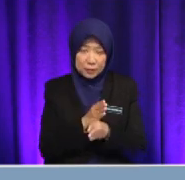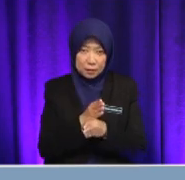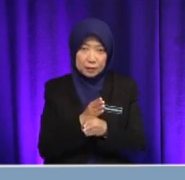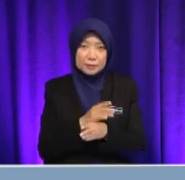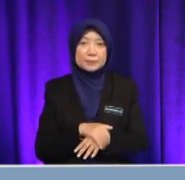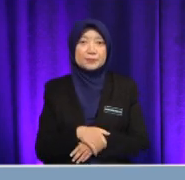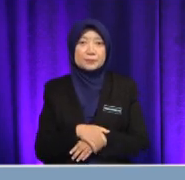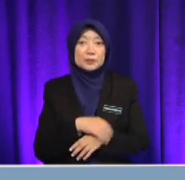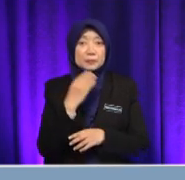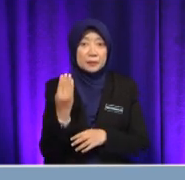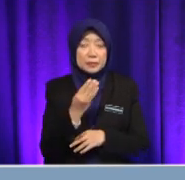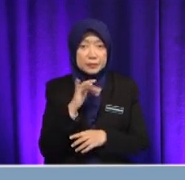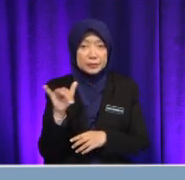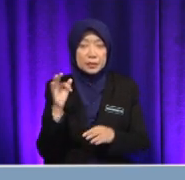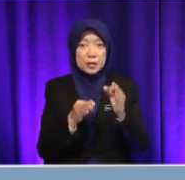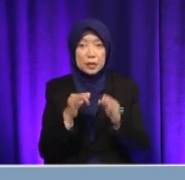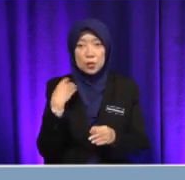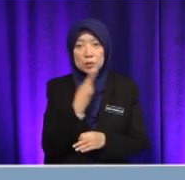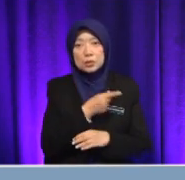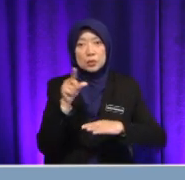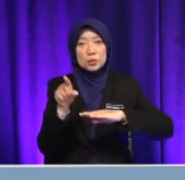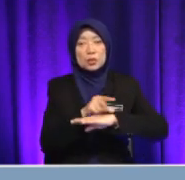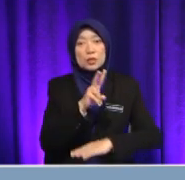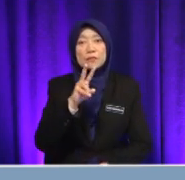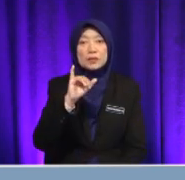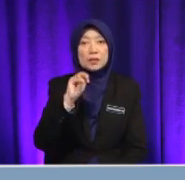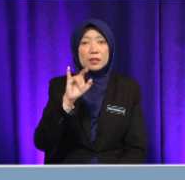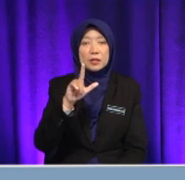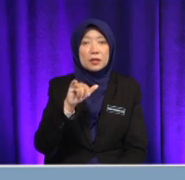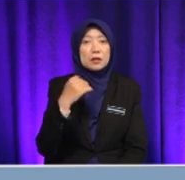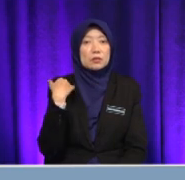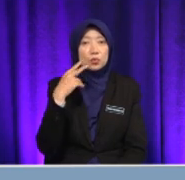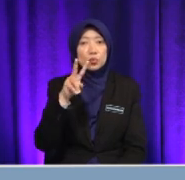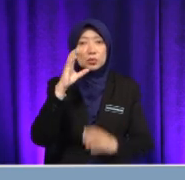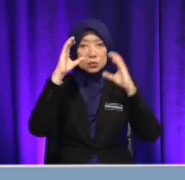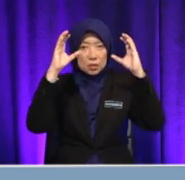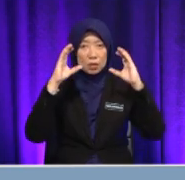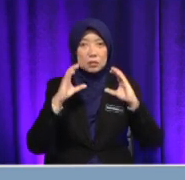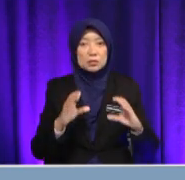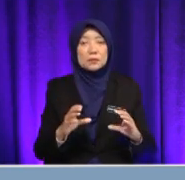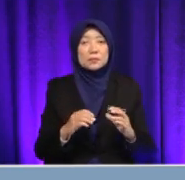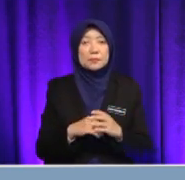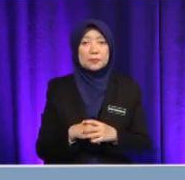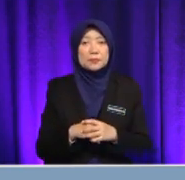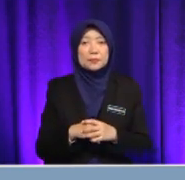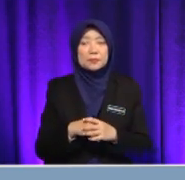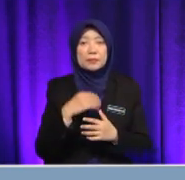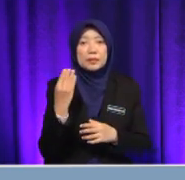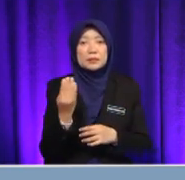Biasanya kalau kita menggunakan ini kita ada dua cara Biasanya kalau kita